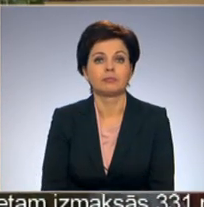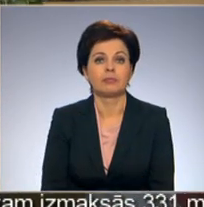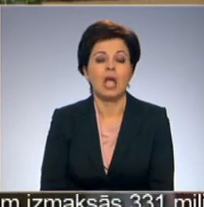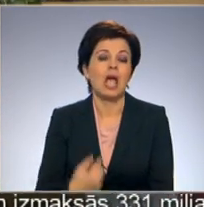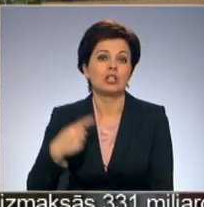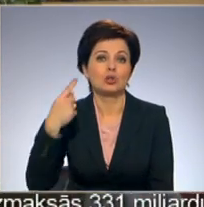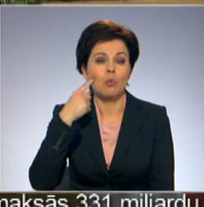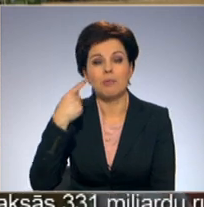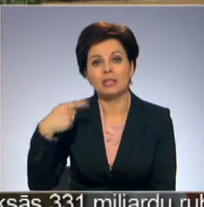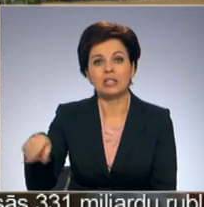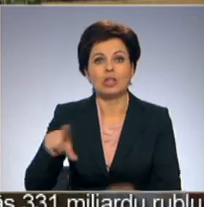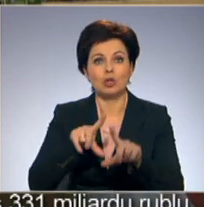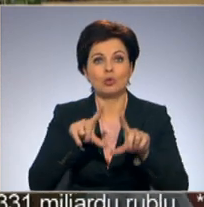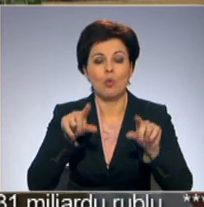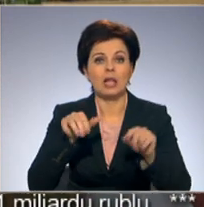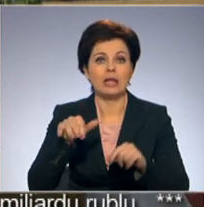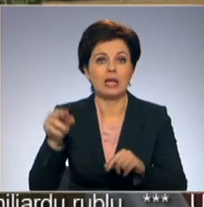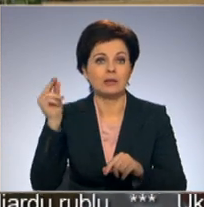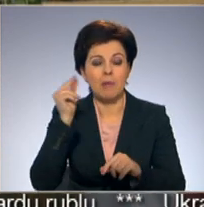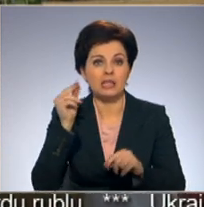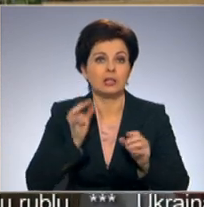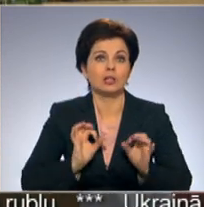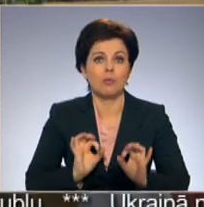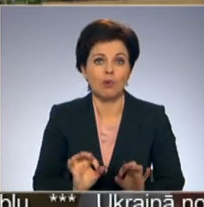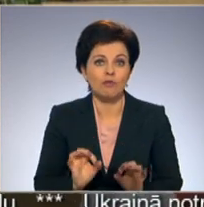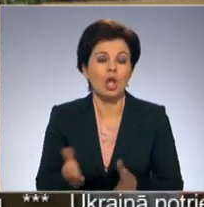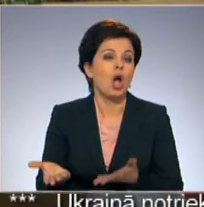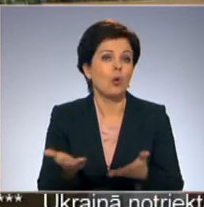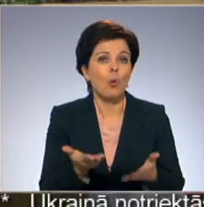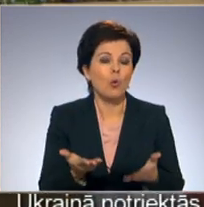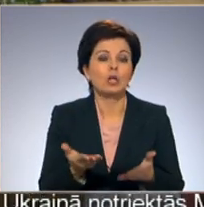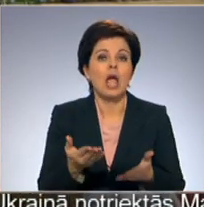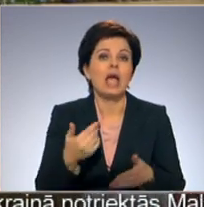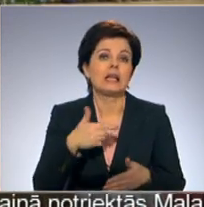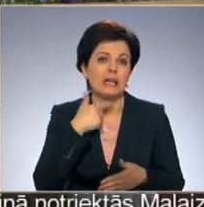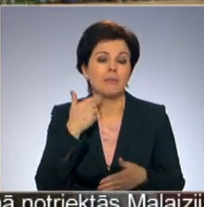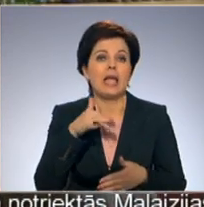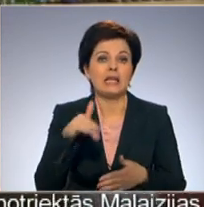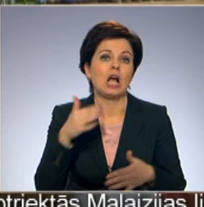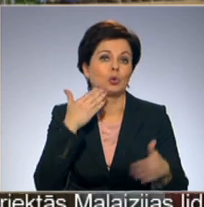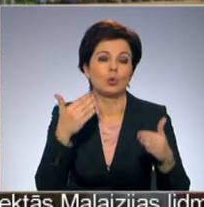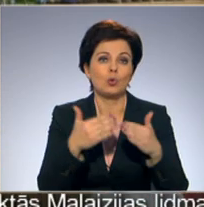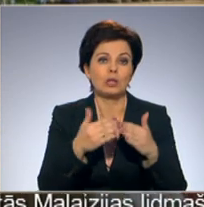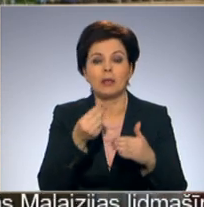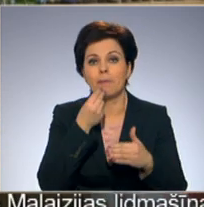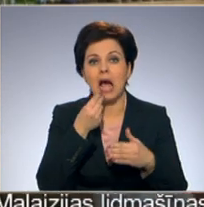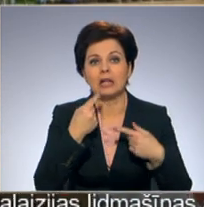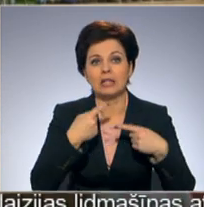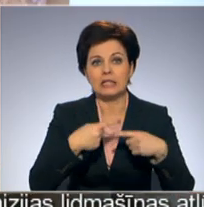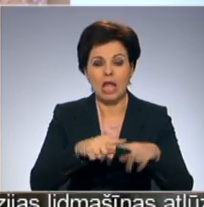Es domāju, citā skolā iet mācīties profesiju. Kur tieši es taisījos doties uz Rēzekni pārtikas